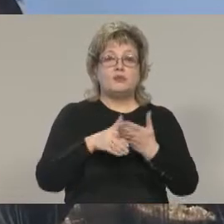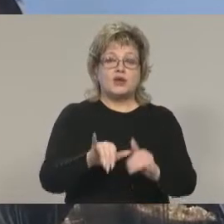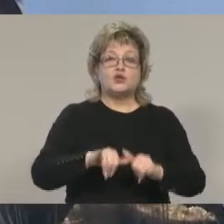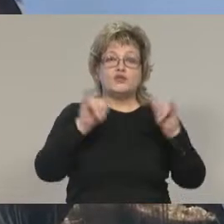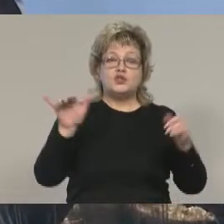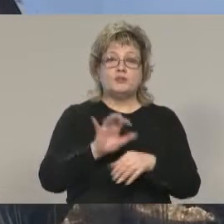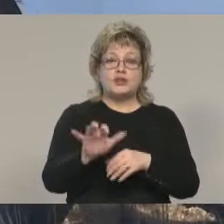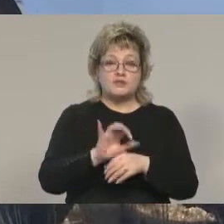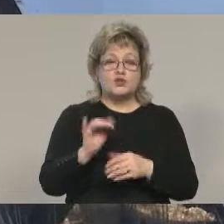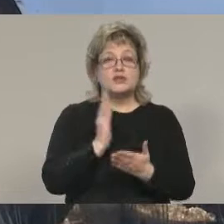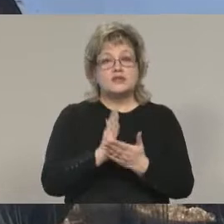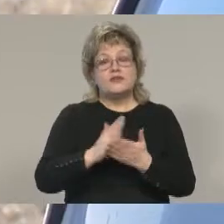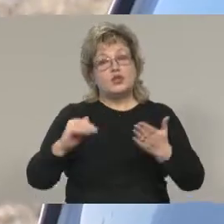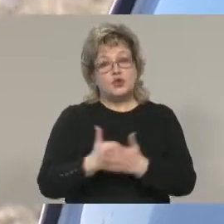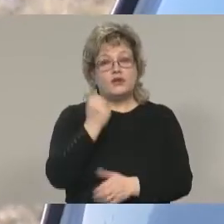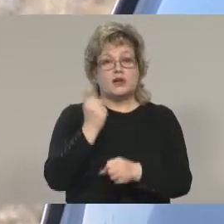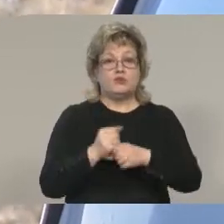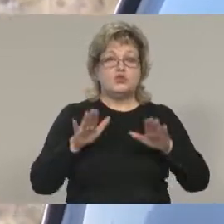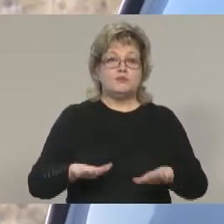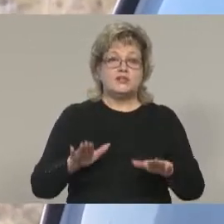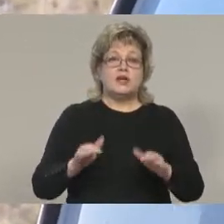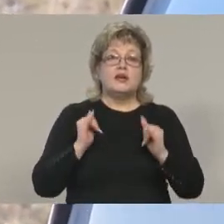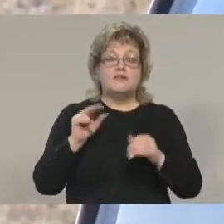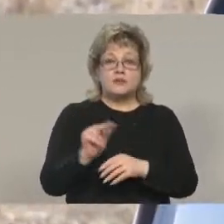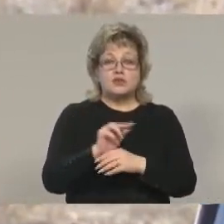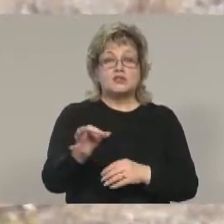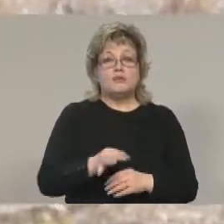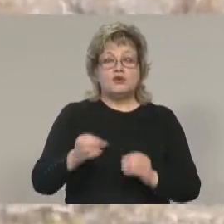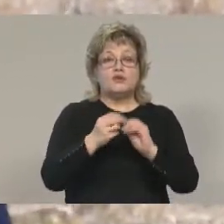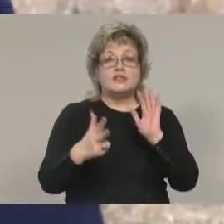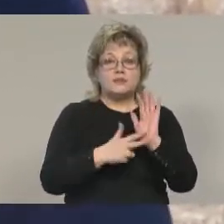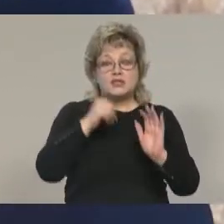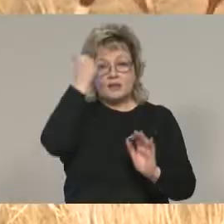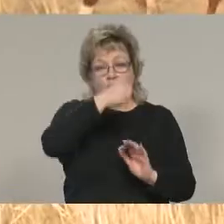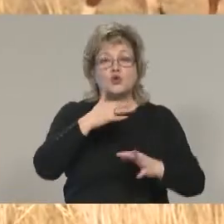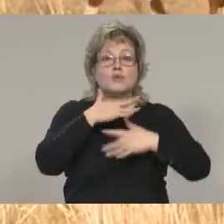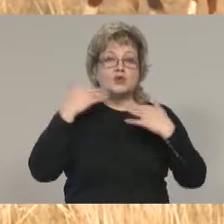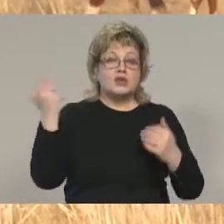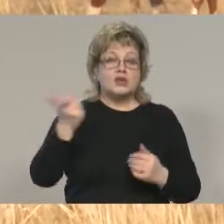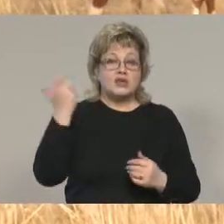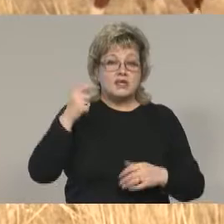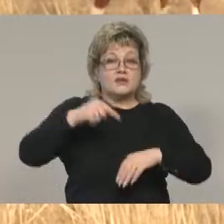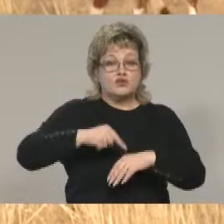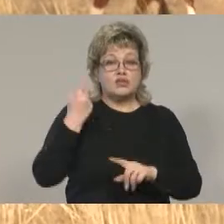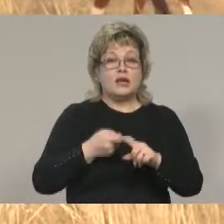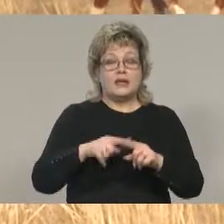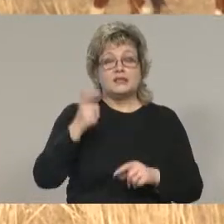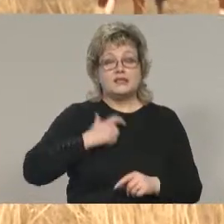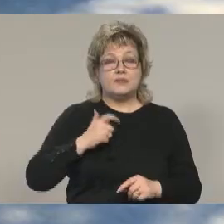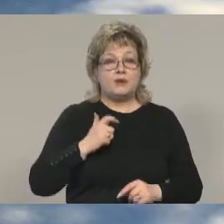увеличивать производство и создавать новые рабочие места. В Ремонтинском районе в 2018 году многие хозяйства ощутили это на